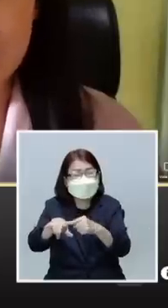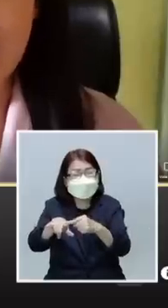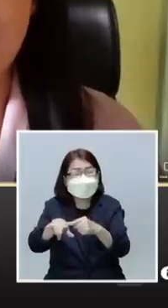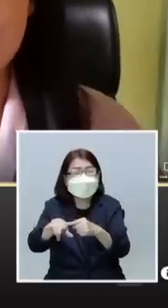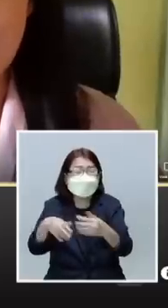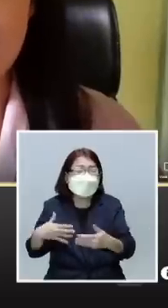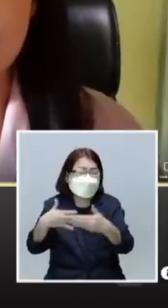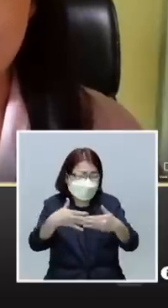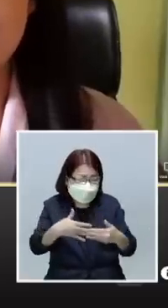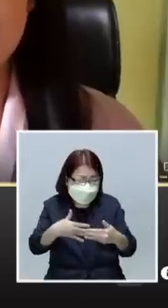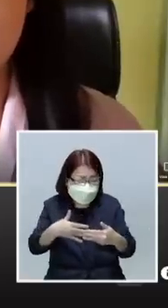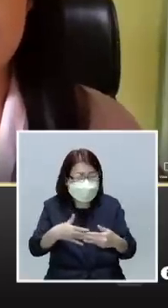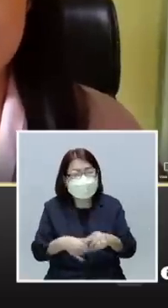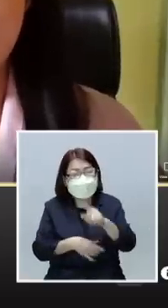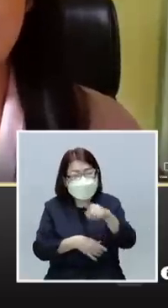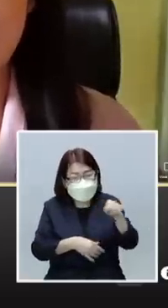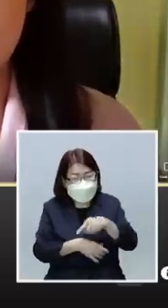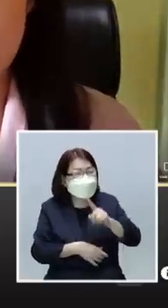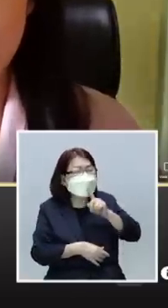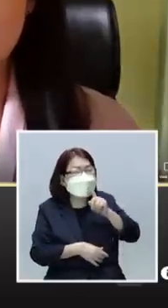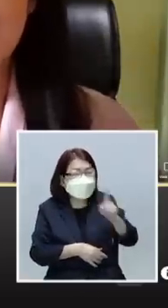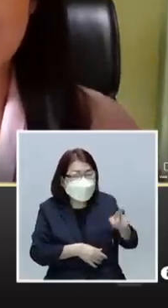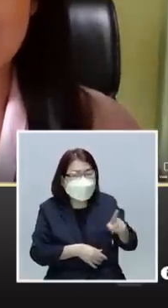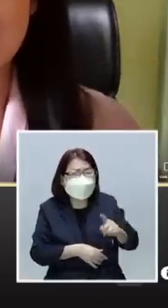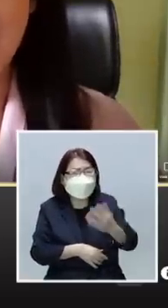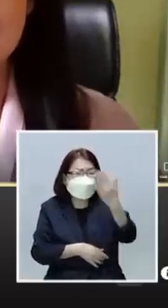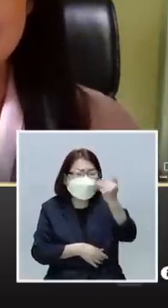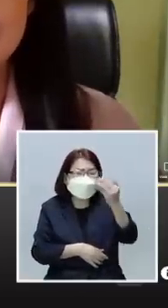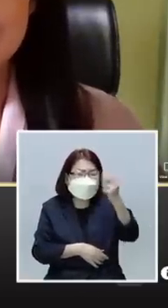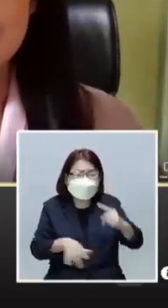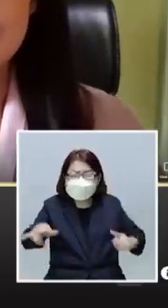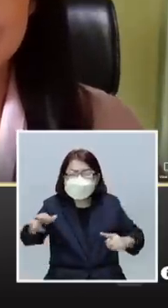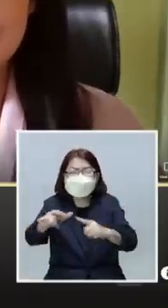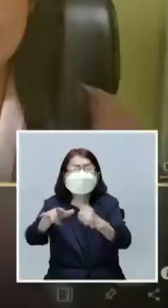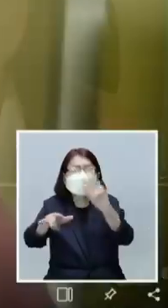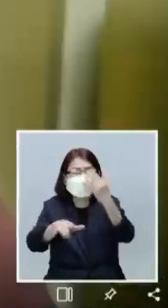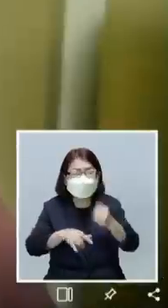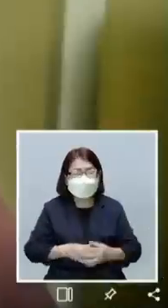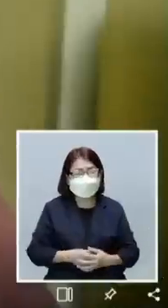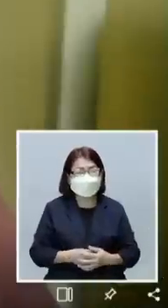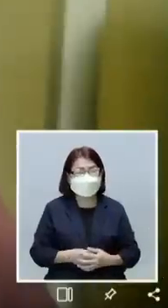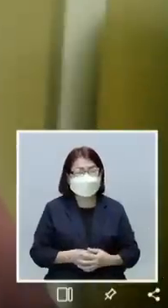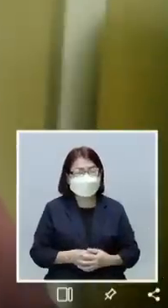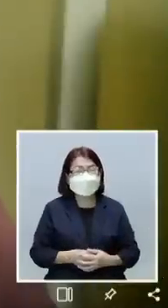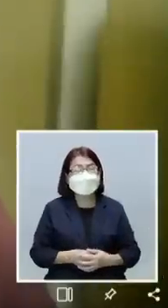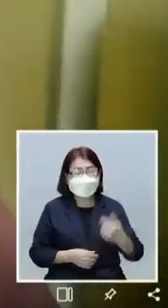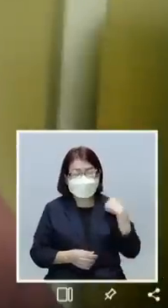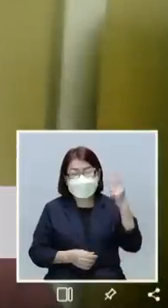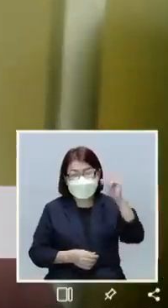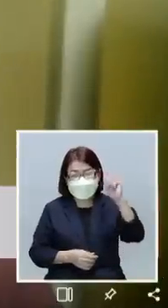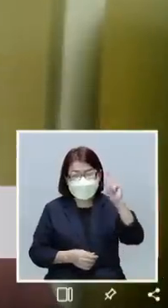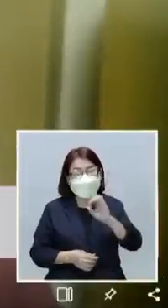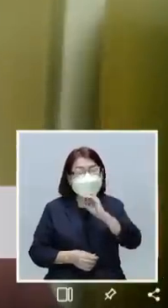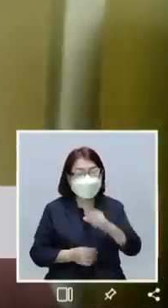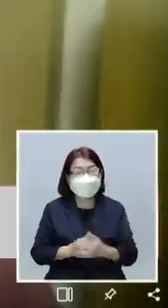ออกมาประณามการทดสอบครั้งนี้ของรัสเซียแล้วนะคะเดี๋ยวนี้พามาดูรายละเอียดกันค่ะ เชิญค่ะ มีรายงานนะคะ